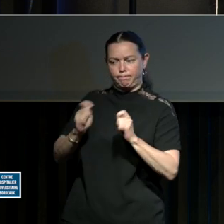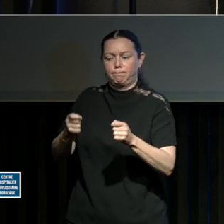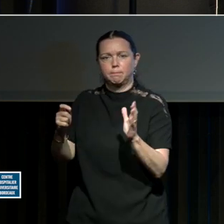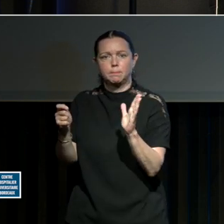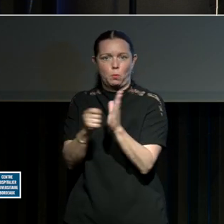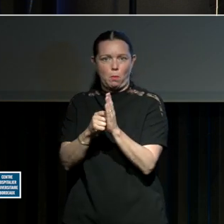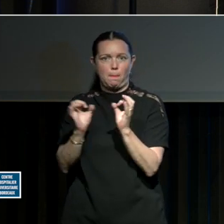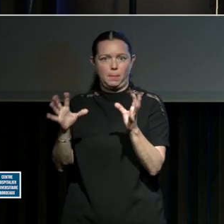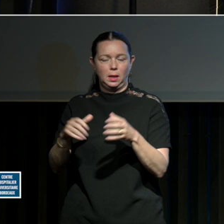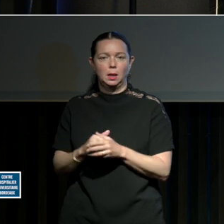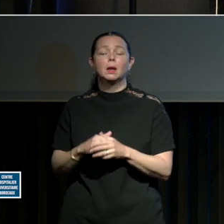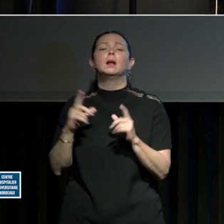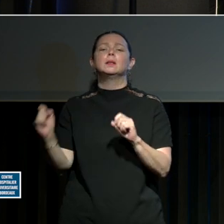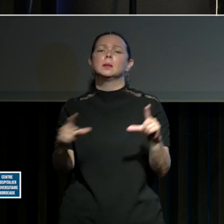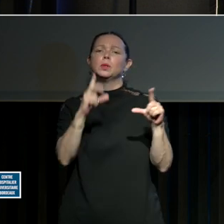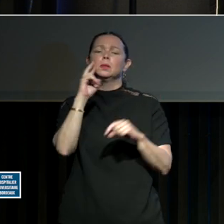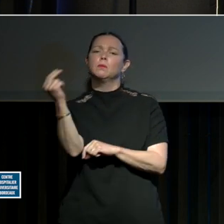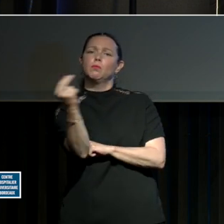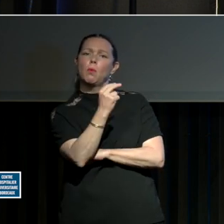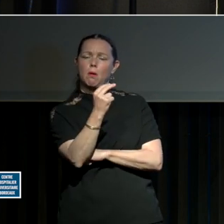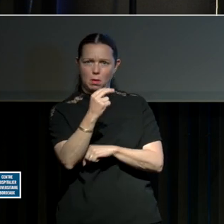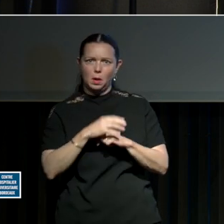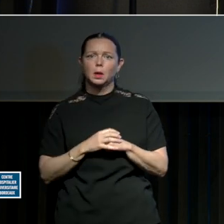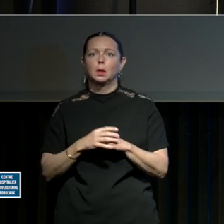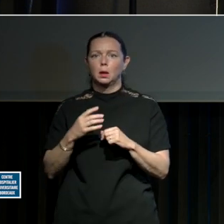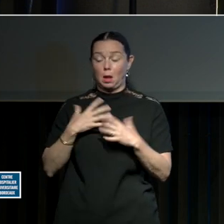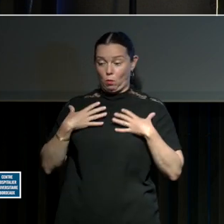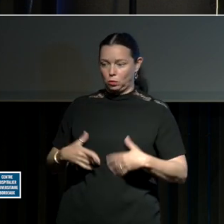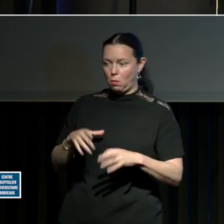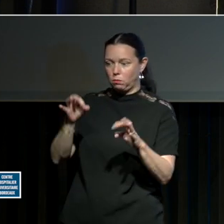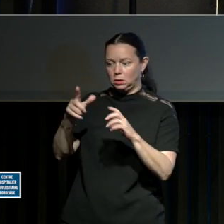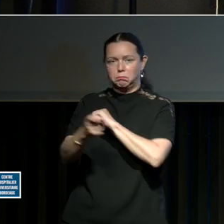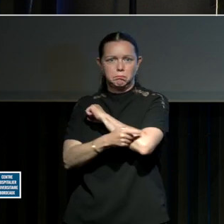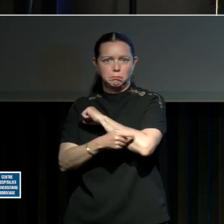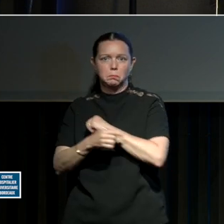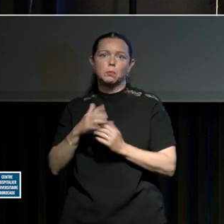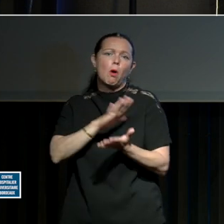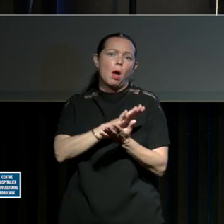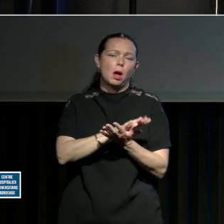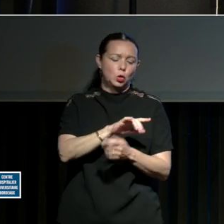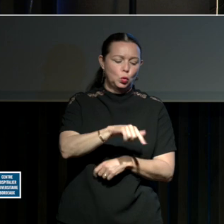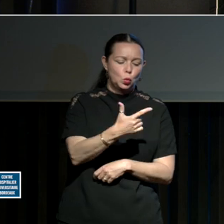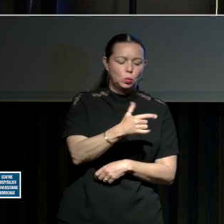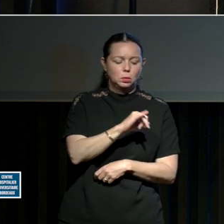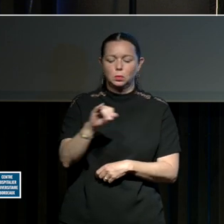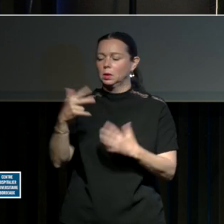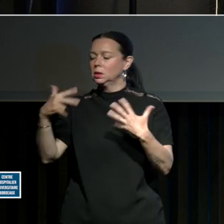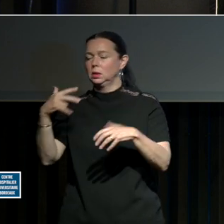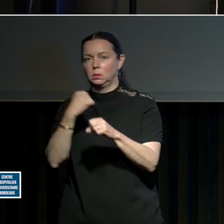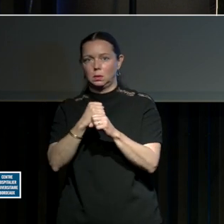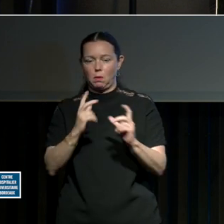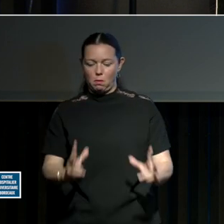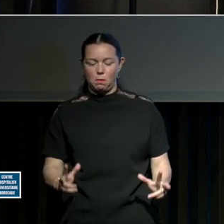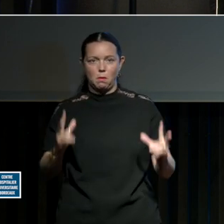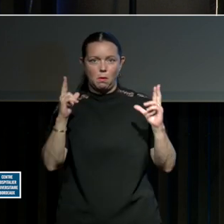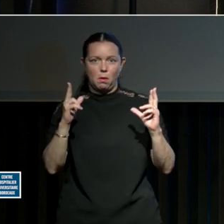sur cette diapositive les comportements addictifs, et on voit qu'entre l'âge de 12 et 18 ans, la prévalence